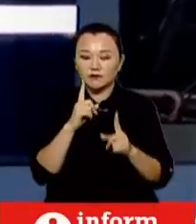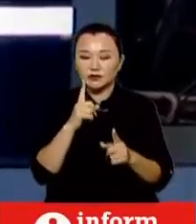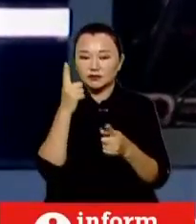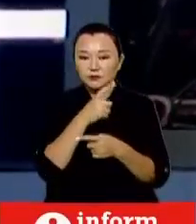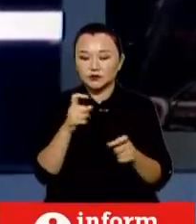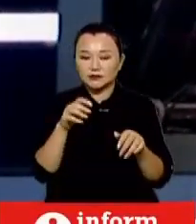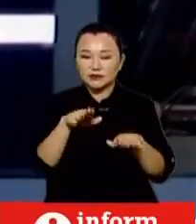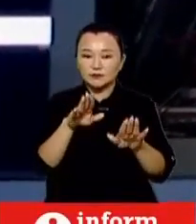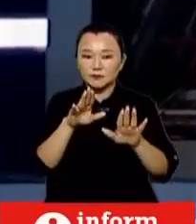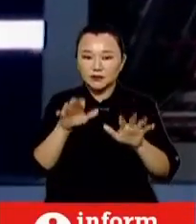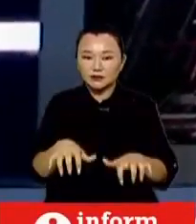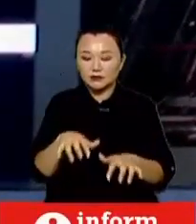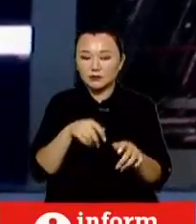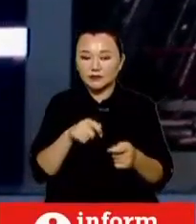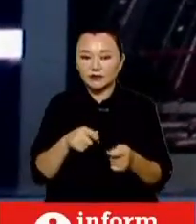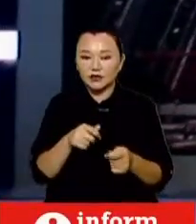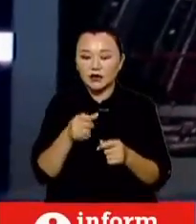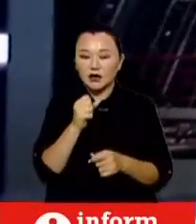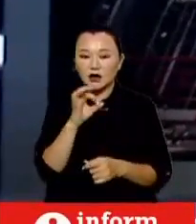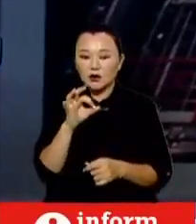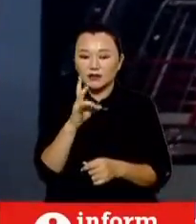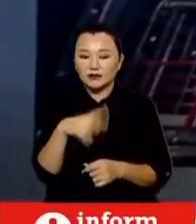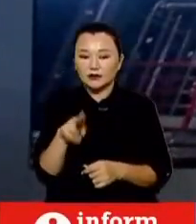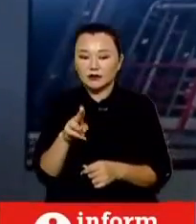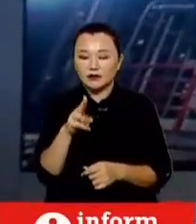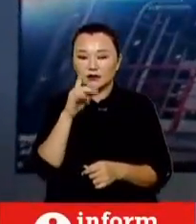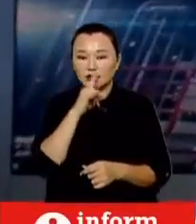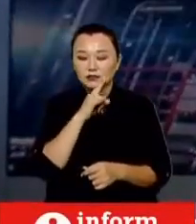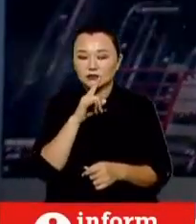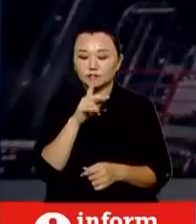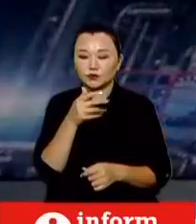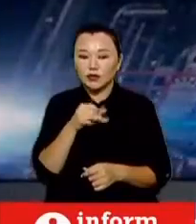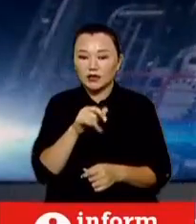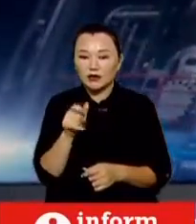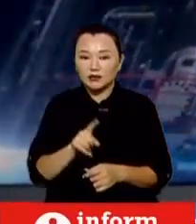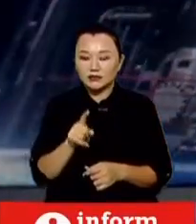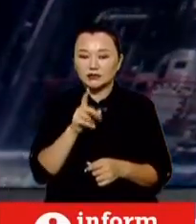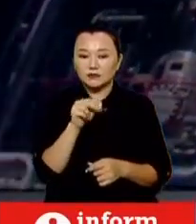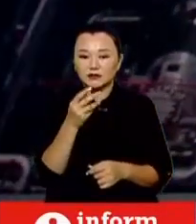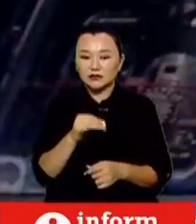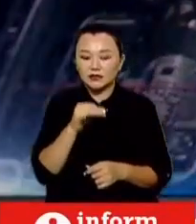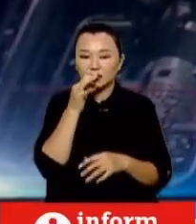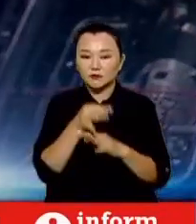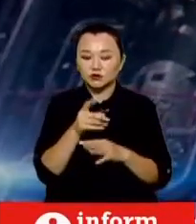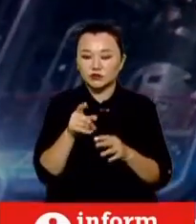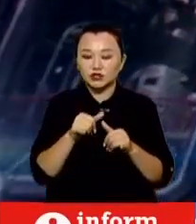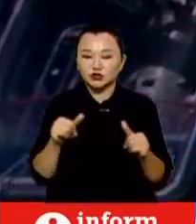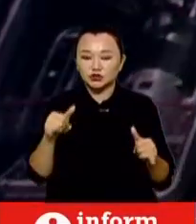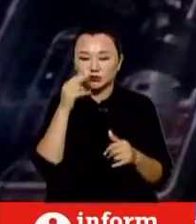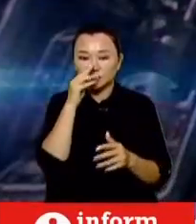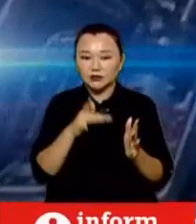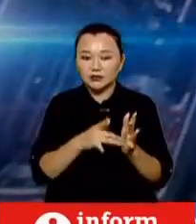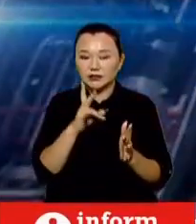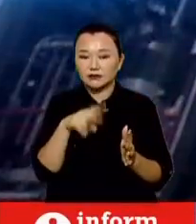сообщил заместитель председателя правления АО НК «Казмунайгаз». Также Дмитрий Макеев отметил, что расширение шымкентского